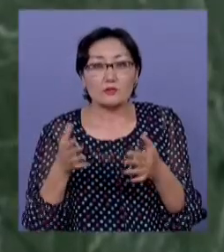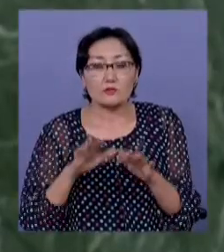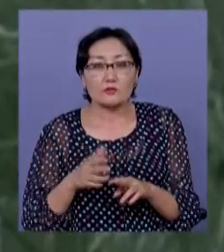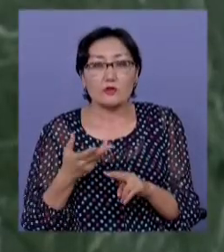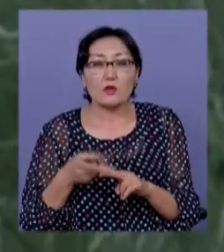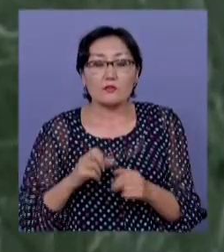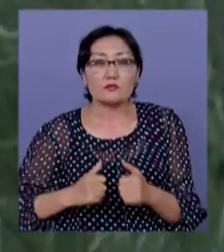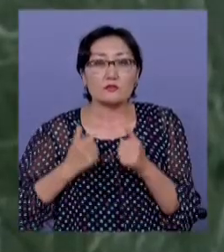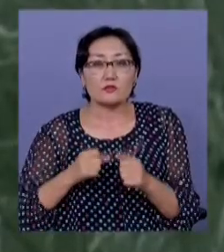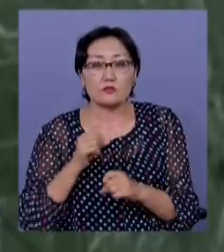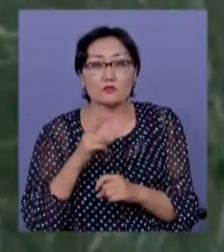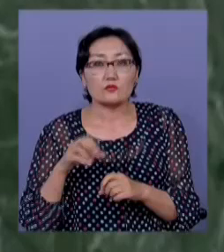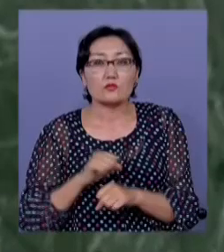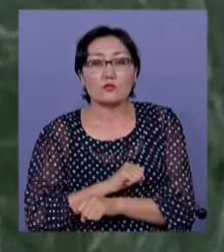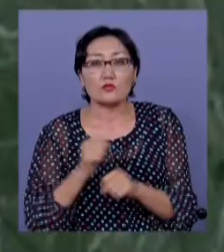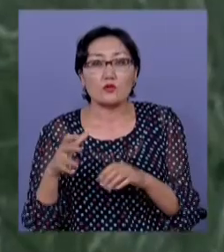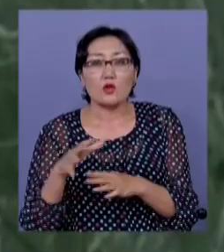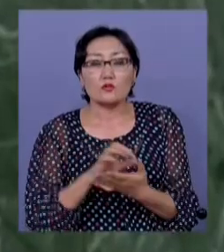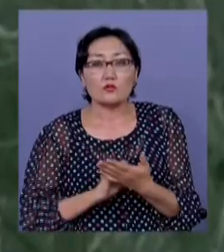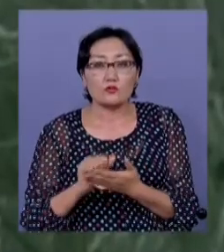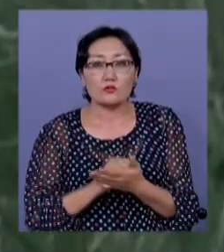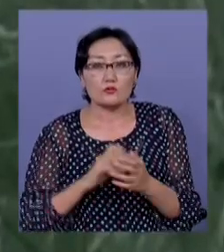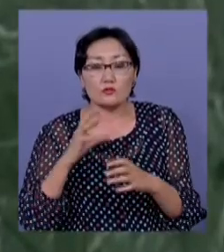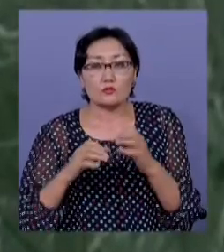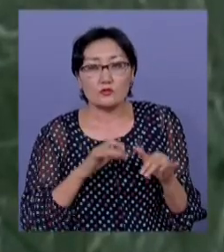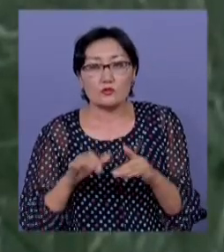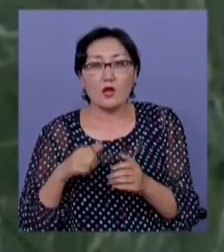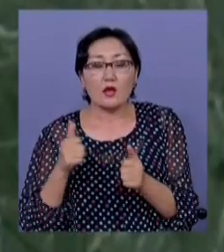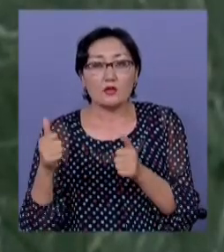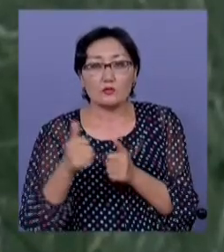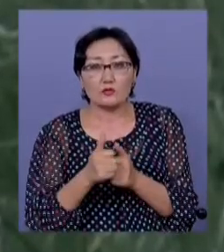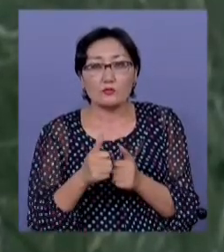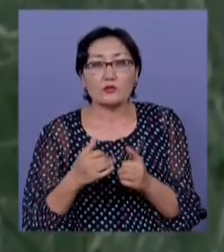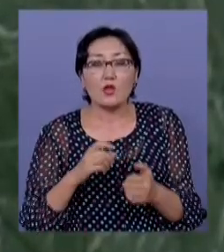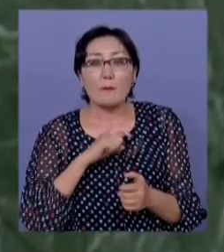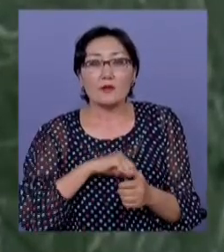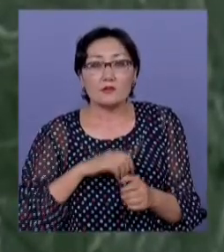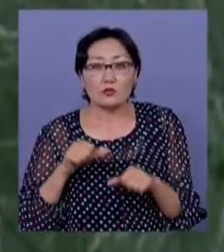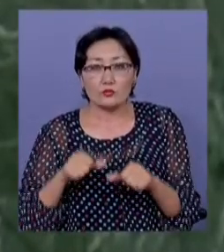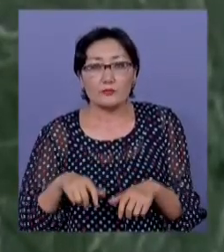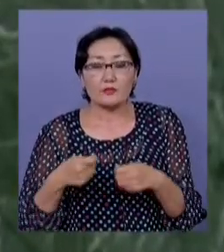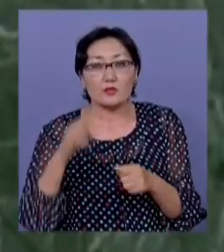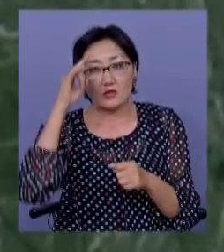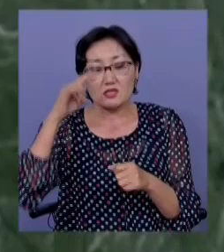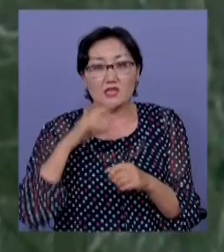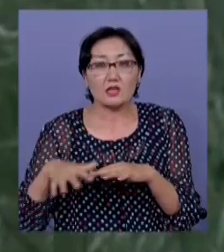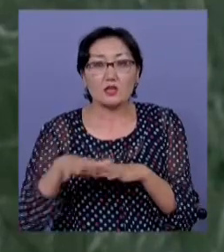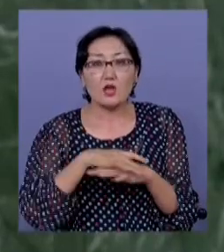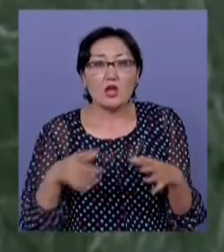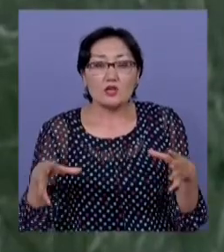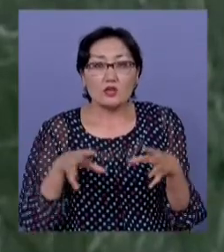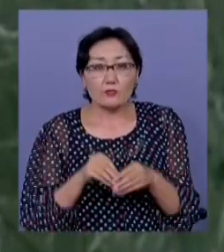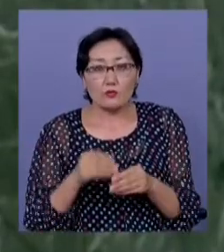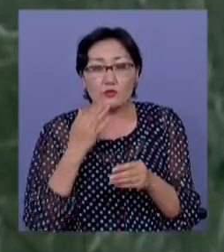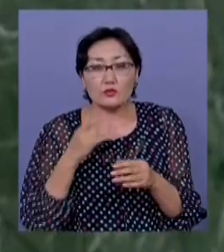Бұл ұмтылыс бізге ядролық қаруды жою үшін жаһандық қозғалыстың алдыңғы қатарында болуға моральдық құқық беріп, қазақ халқының жалпы ұлттық